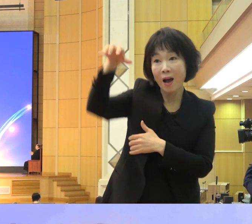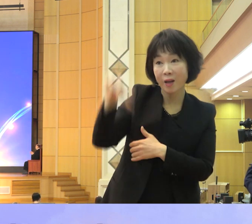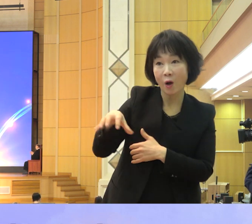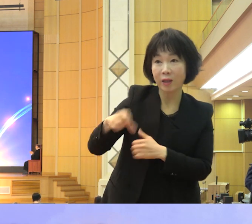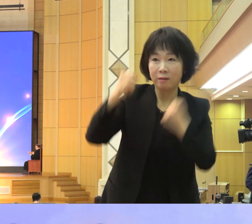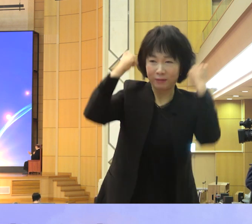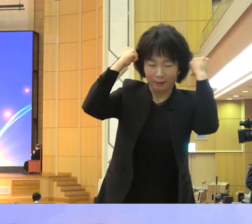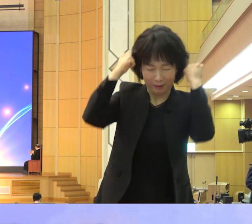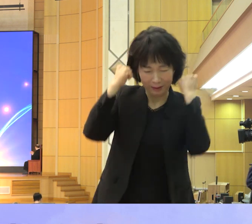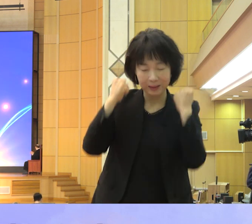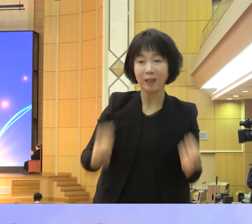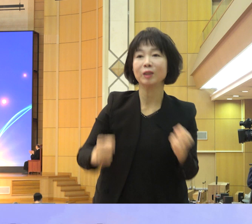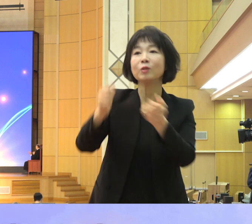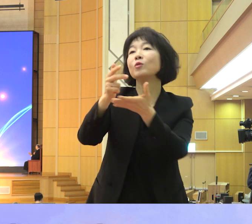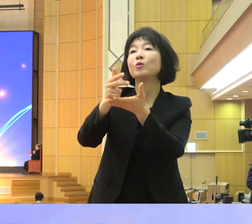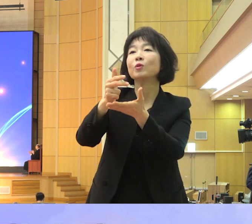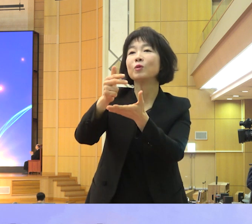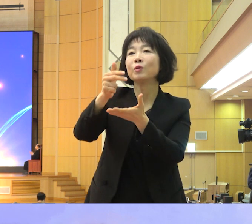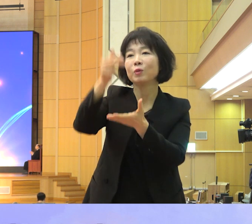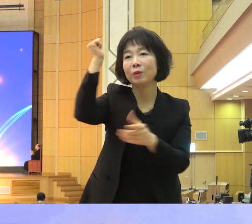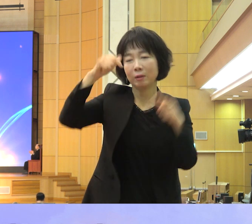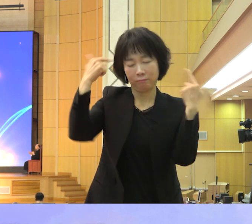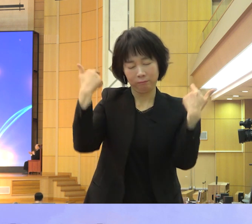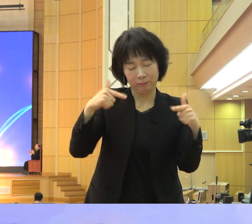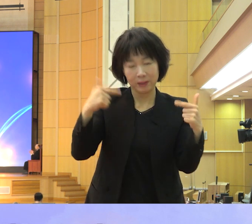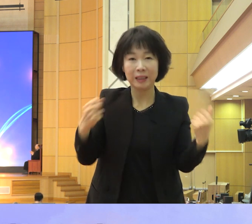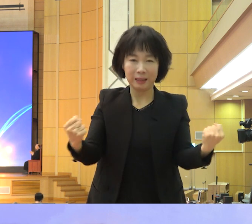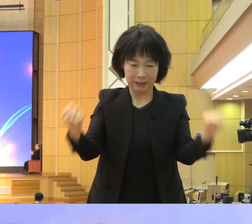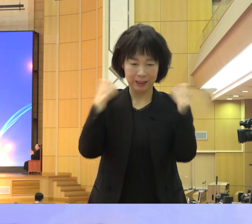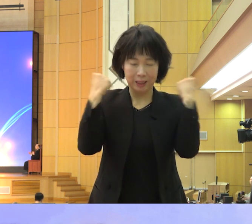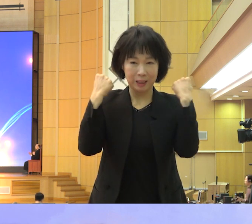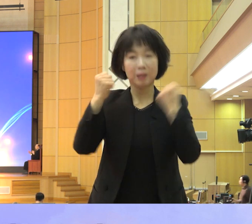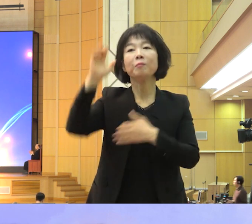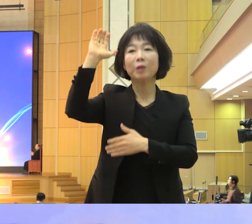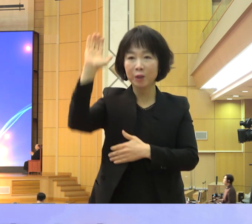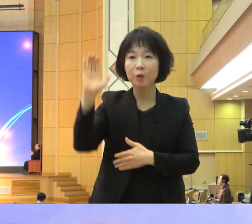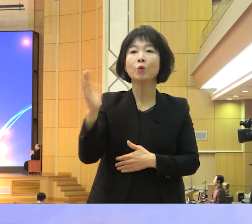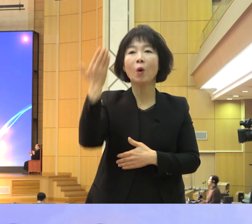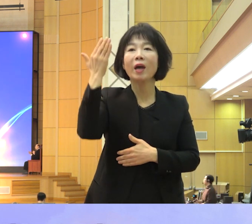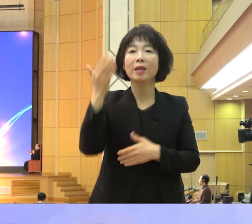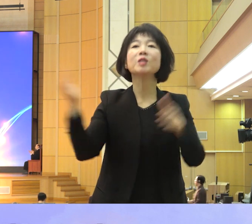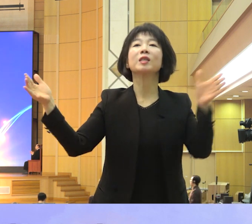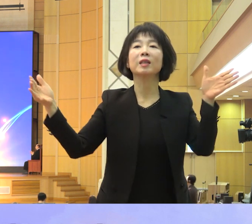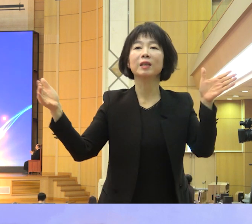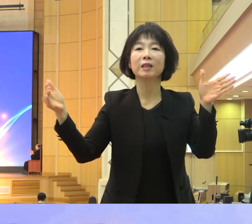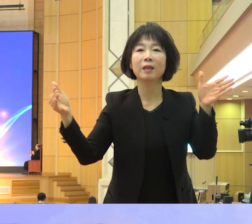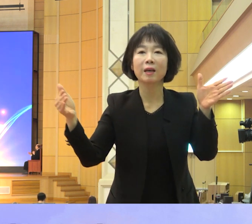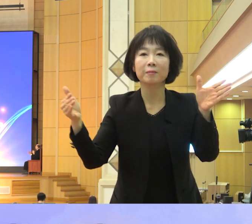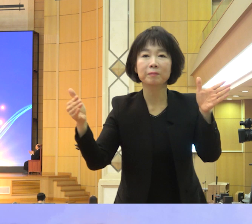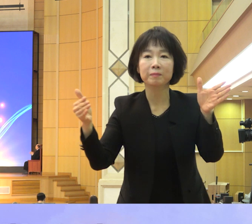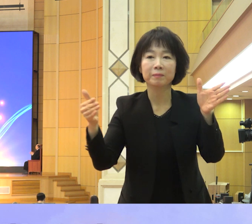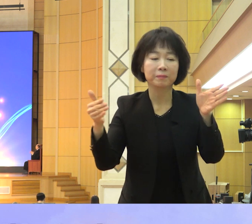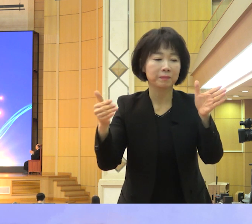내 곁에 계신 주님 늘 힘이